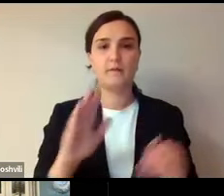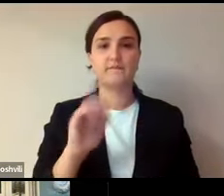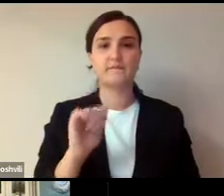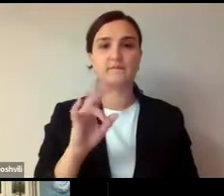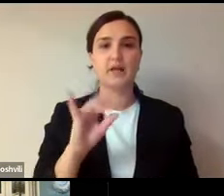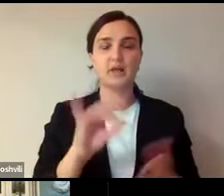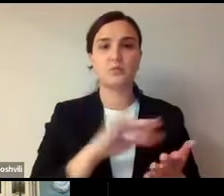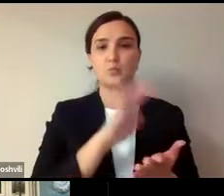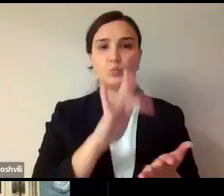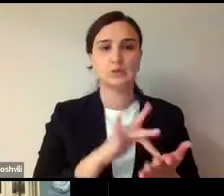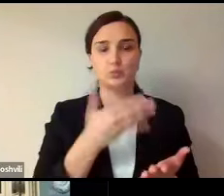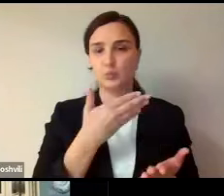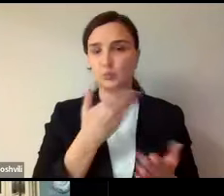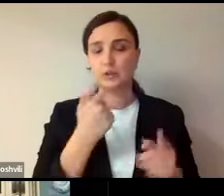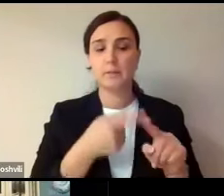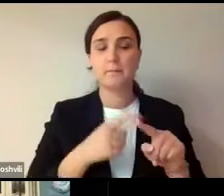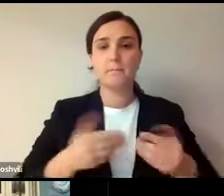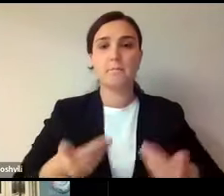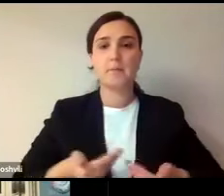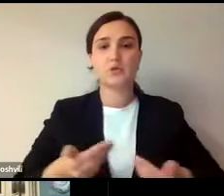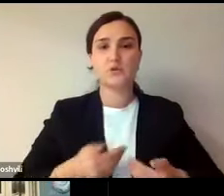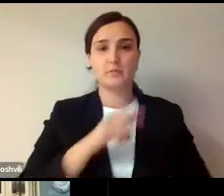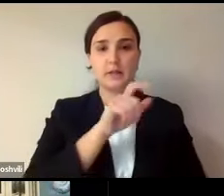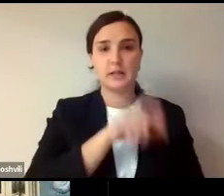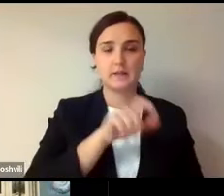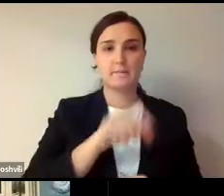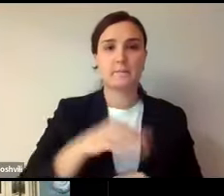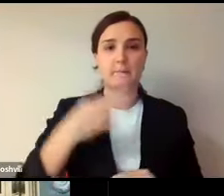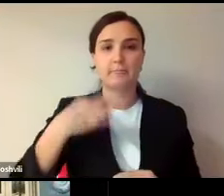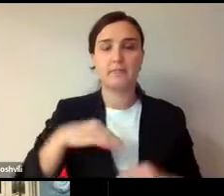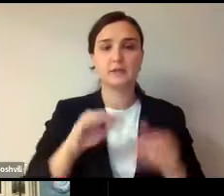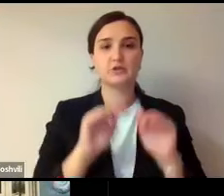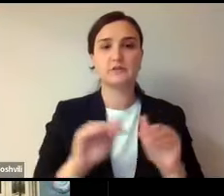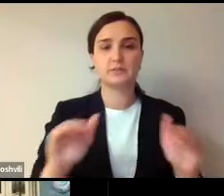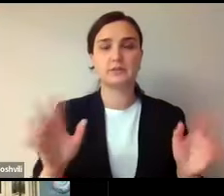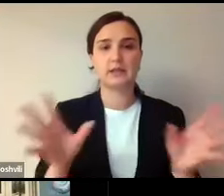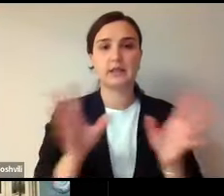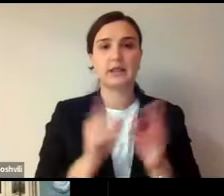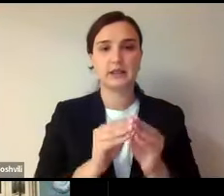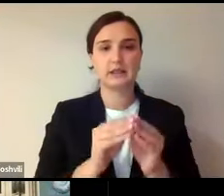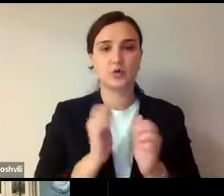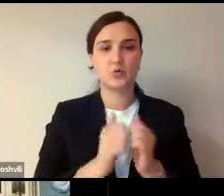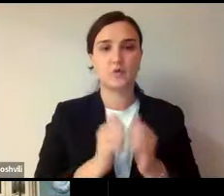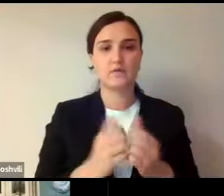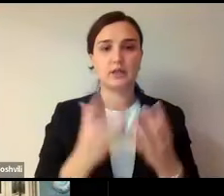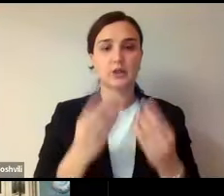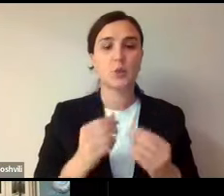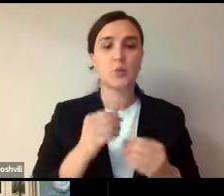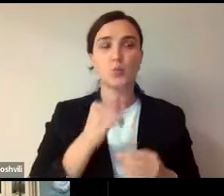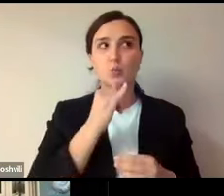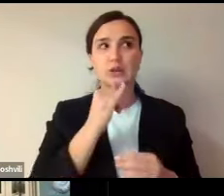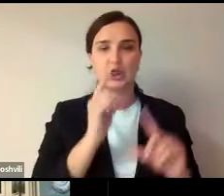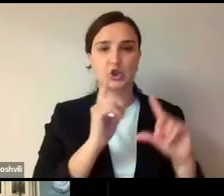არის. და იქ მაცხოვრებელ ადამიანებს შვილებთან ერთად ყოველდღიურად უწევთ ქუთაისში